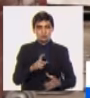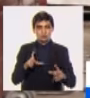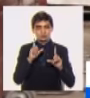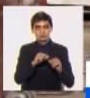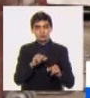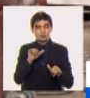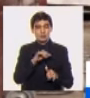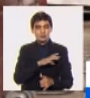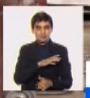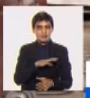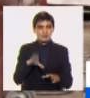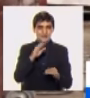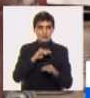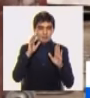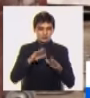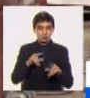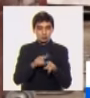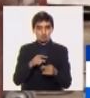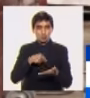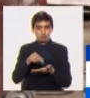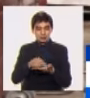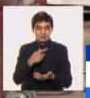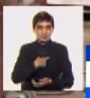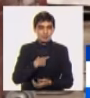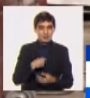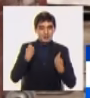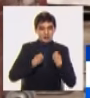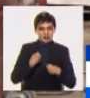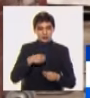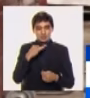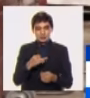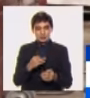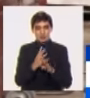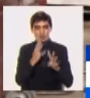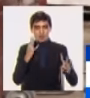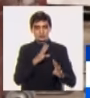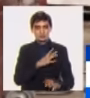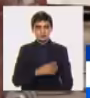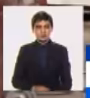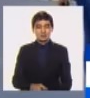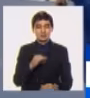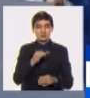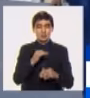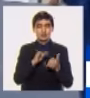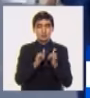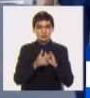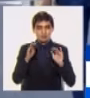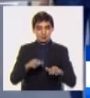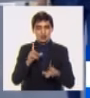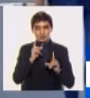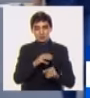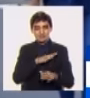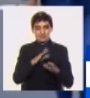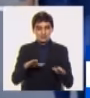наталья как и повсюду бросились покупать себе одежду и даже выстраивались в очереди также тимин огурцы отправились